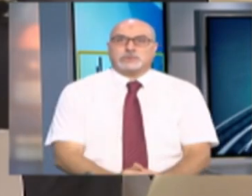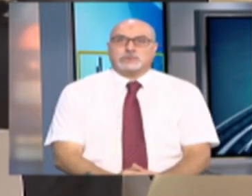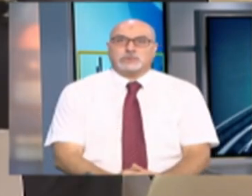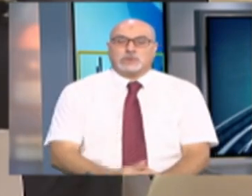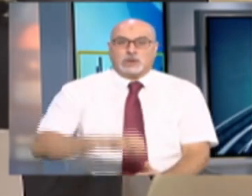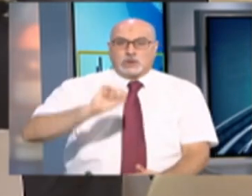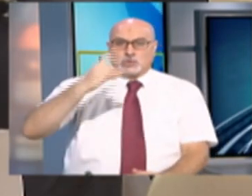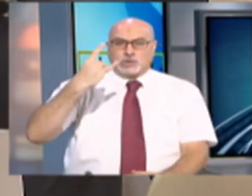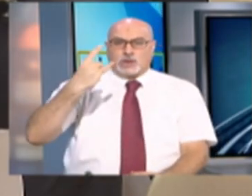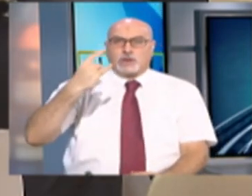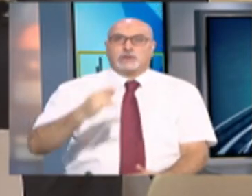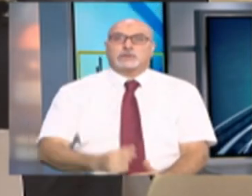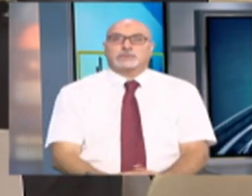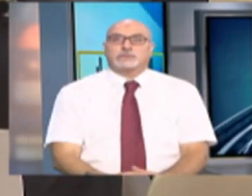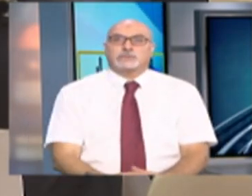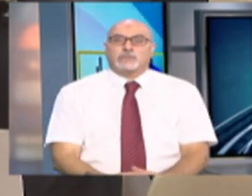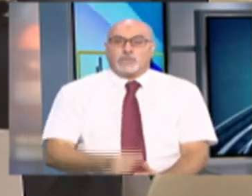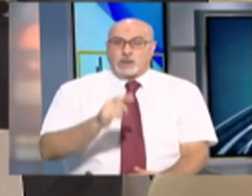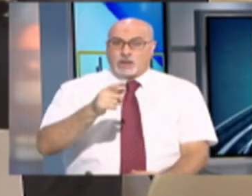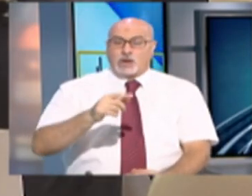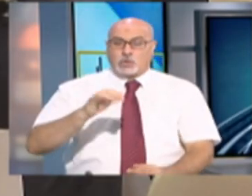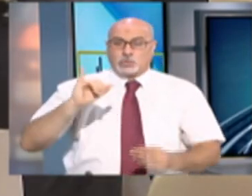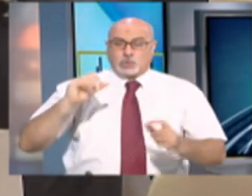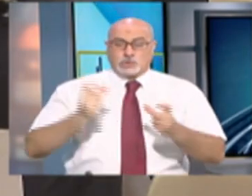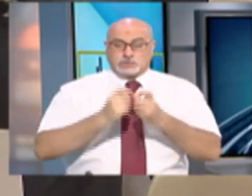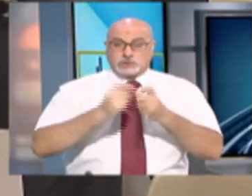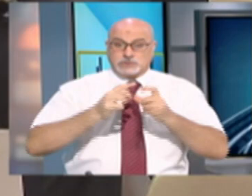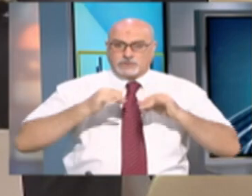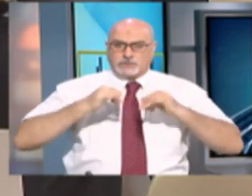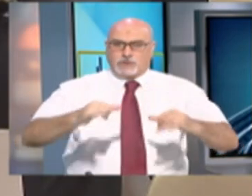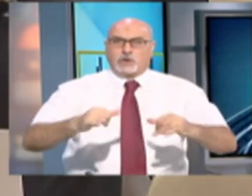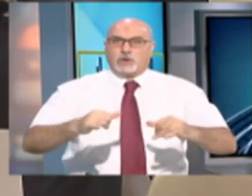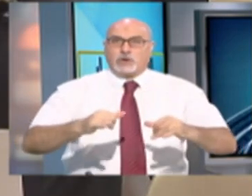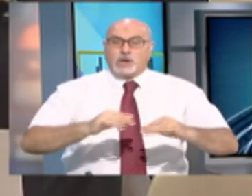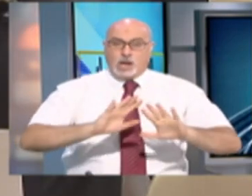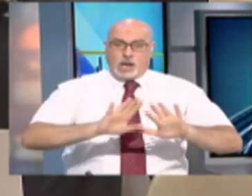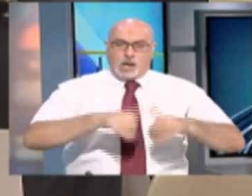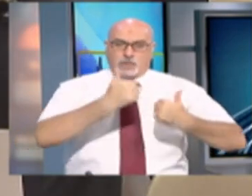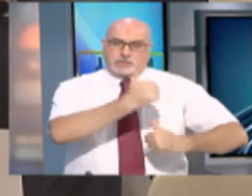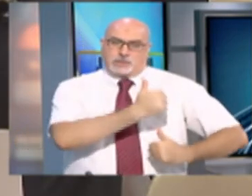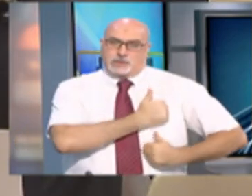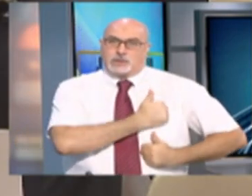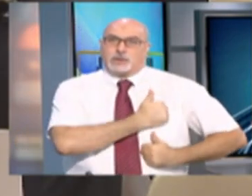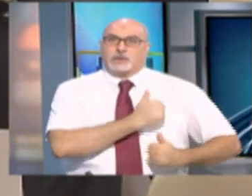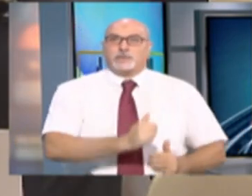سوناطراك من الأدوات القوية بعد قواتنا المسلحة وبعد